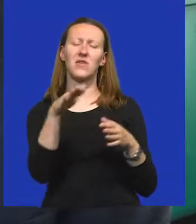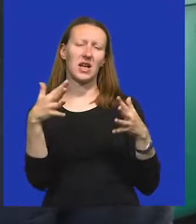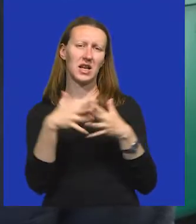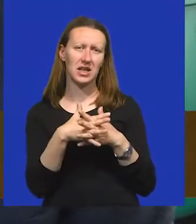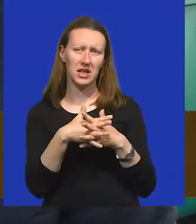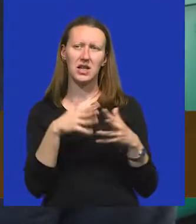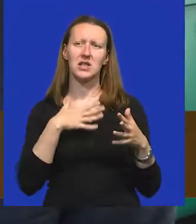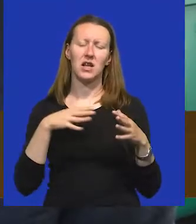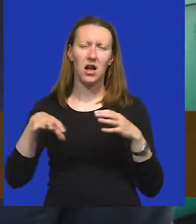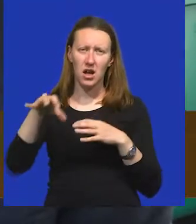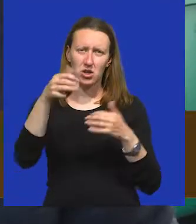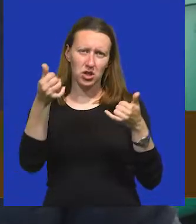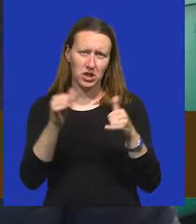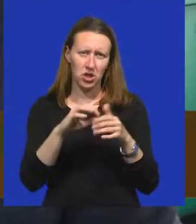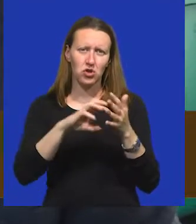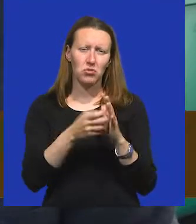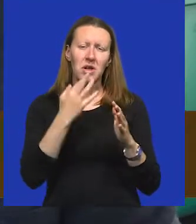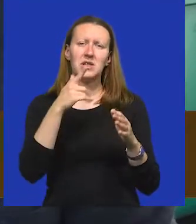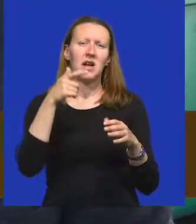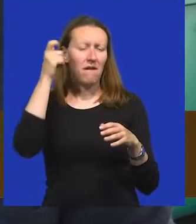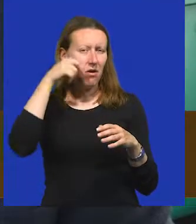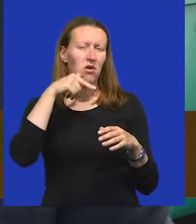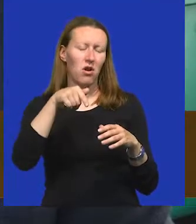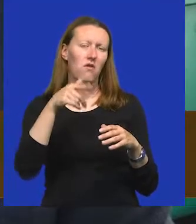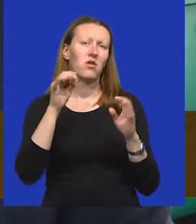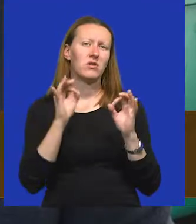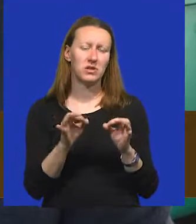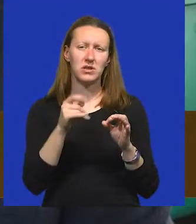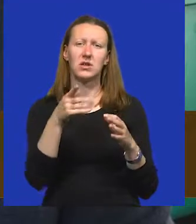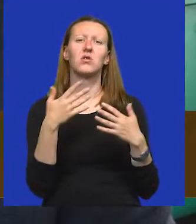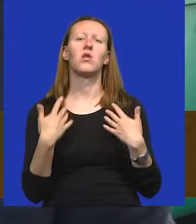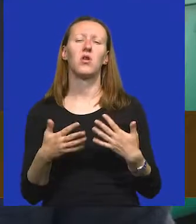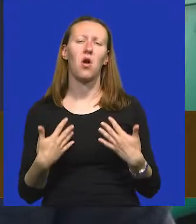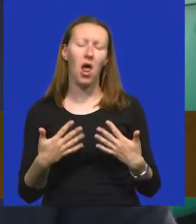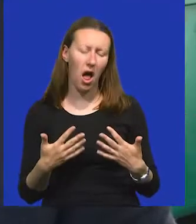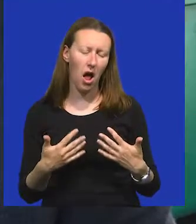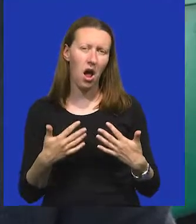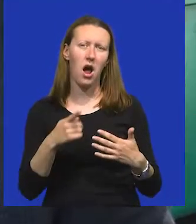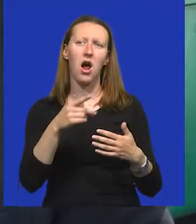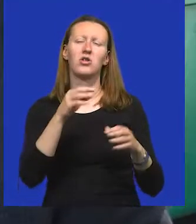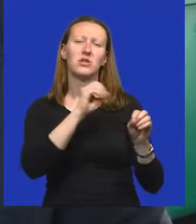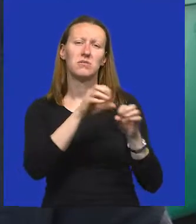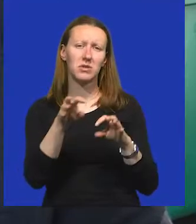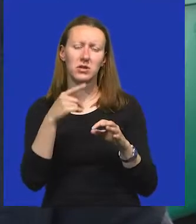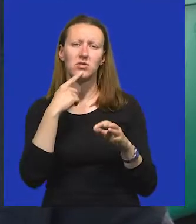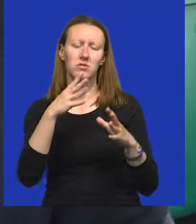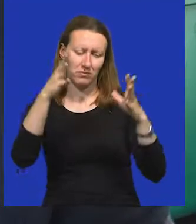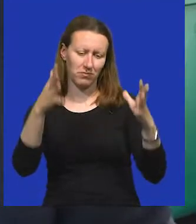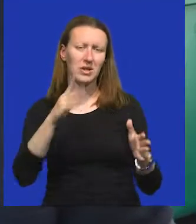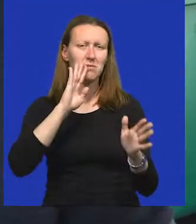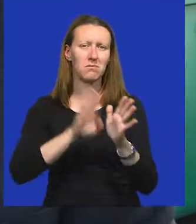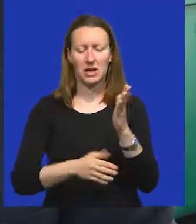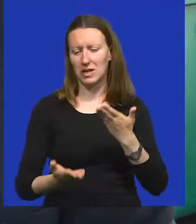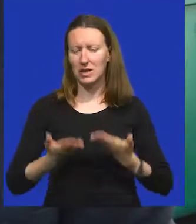ogni città nella nostra regione. Per Dignano è una cosa che sicuramente faciliterà le immondizie, che il